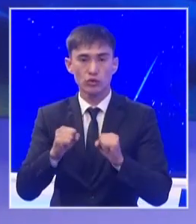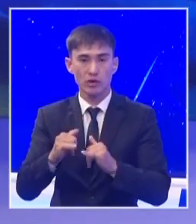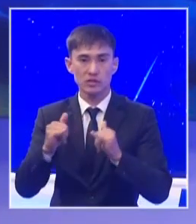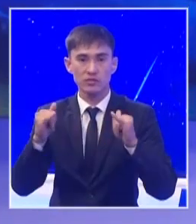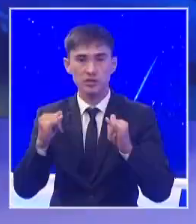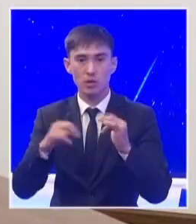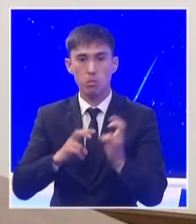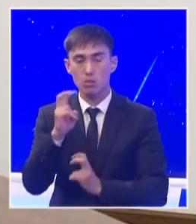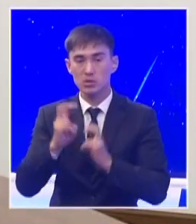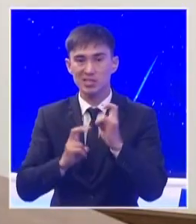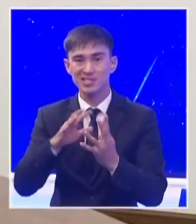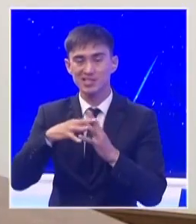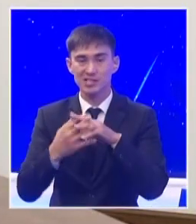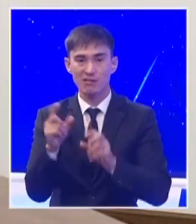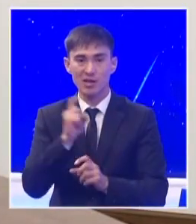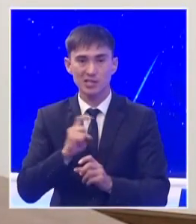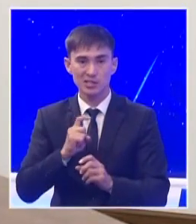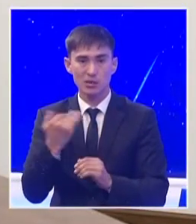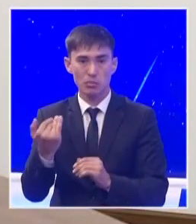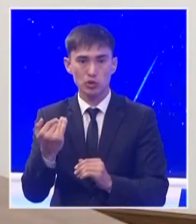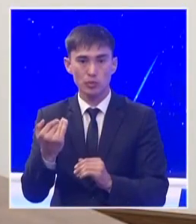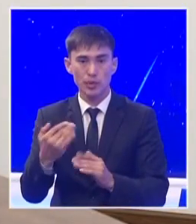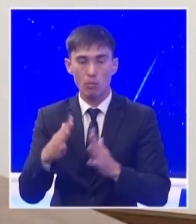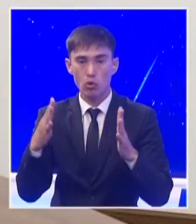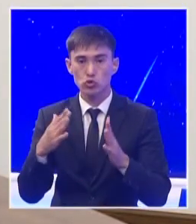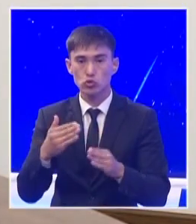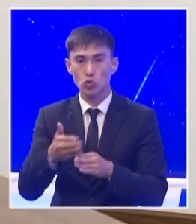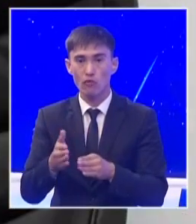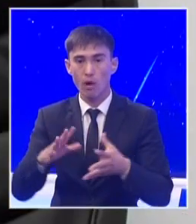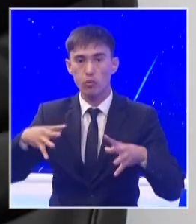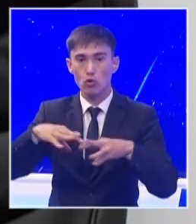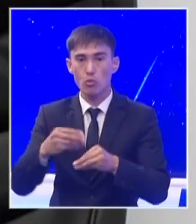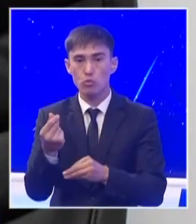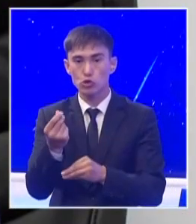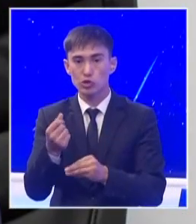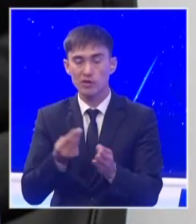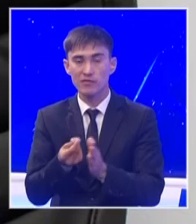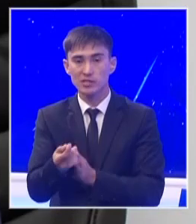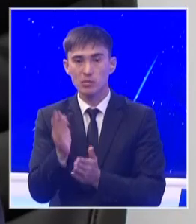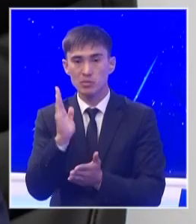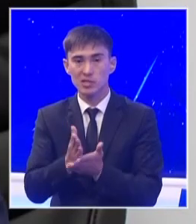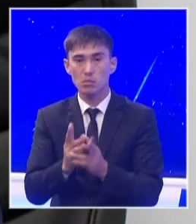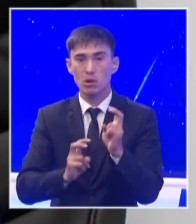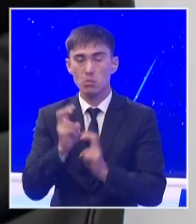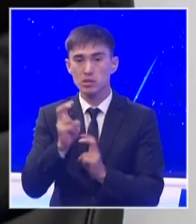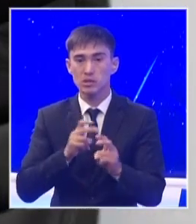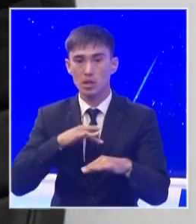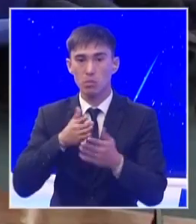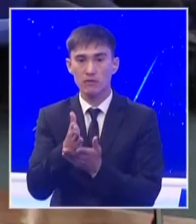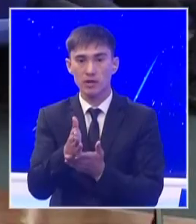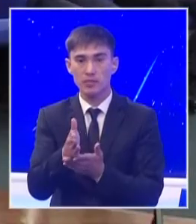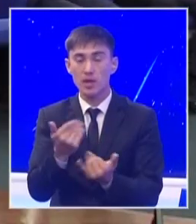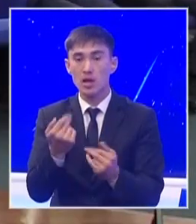развитие промышленности и сельского хозяйства. Причем наибольшую долю в объеме бюджетных инвестиций занимает промышленная